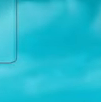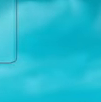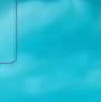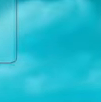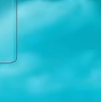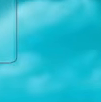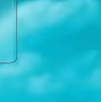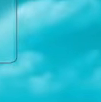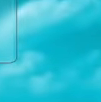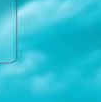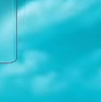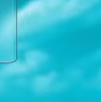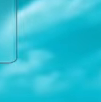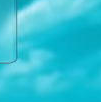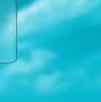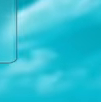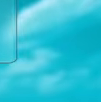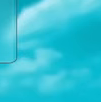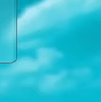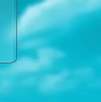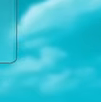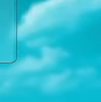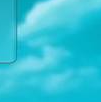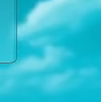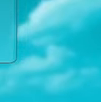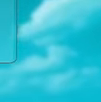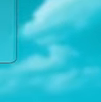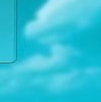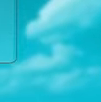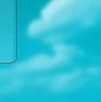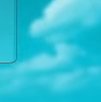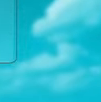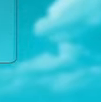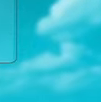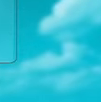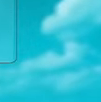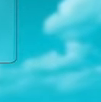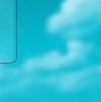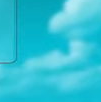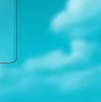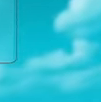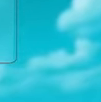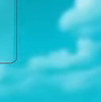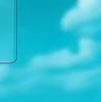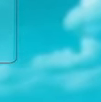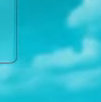градус суық. Сырдарияда сынап бағанасы күндіз 6 градус жылы, түнде 6 градус суықты көрсетеді.